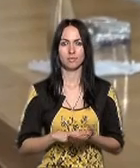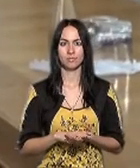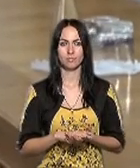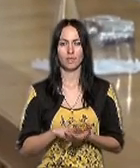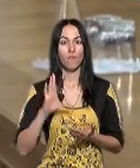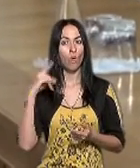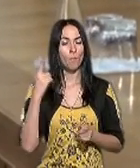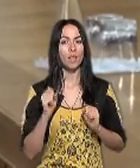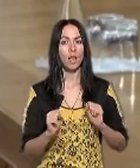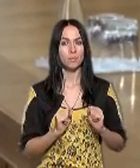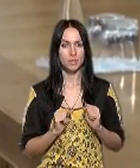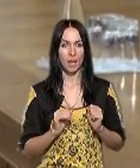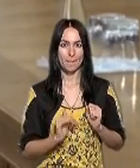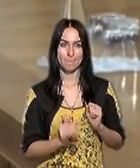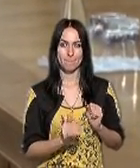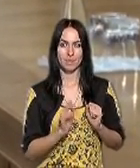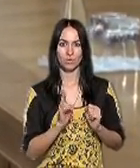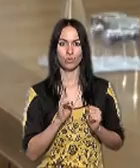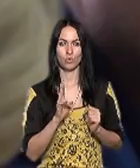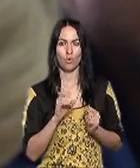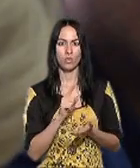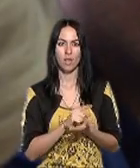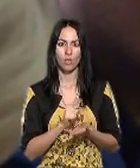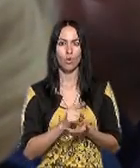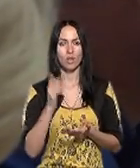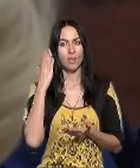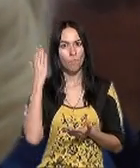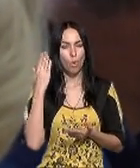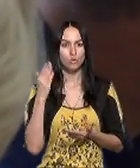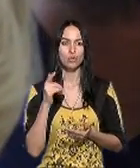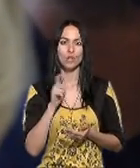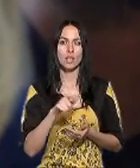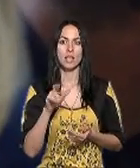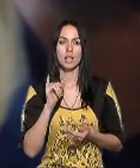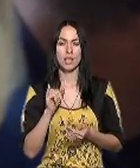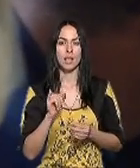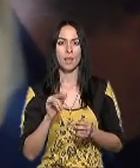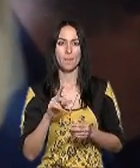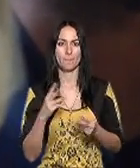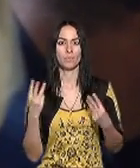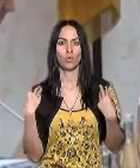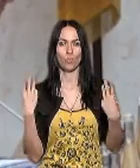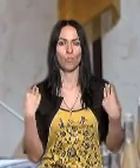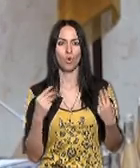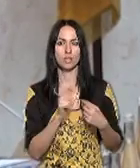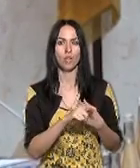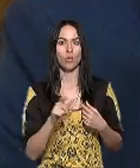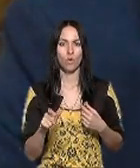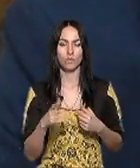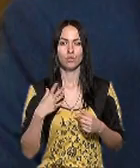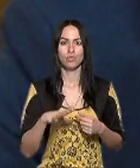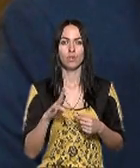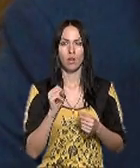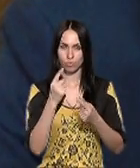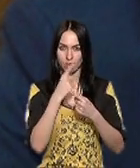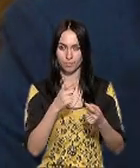В обладміністрації підприємці, податківці, митники та посадовці чекають на очільника обладміністрації Олексія Кучера. Добрий день, друзі. Ви